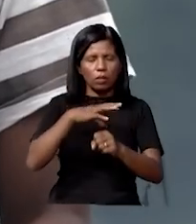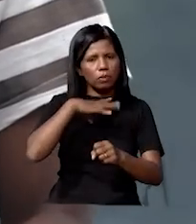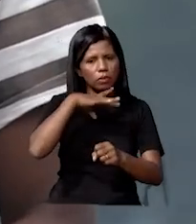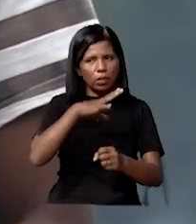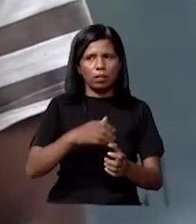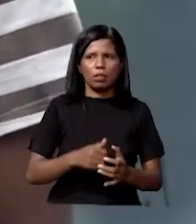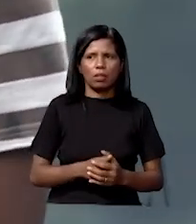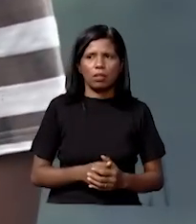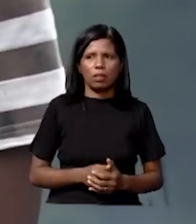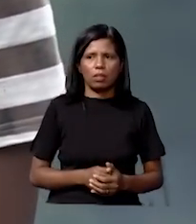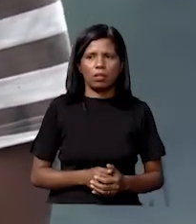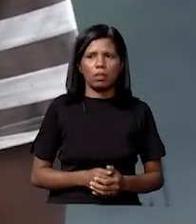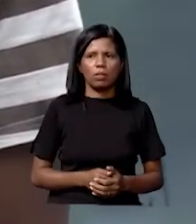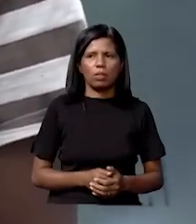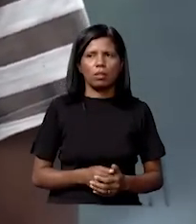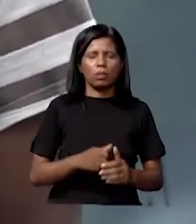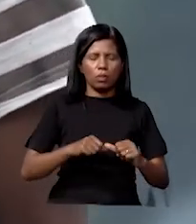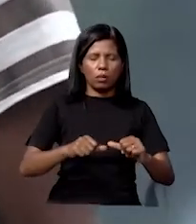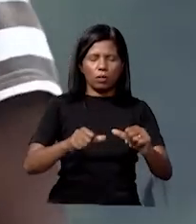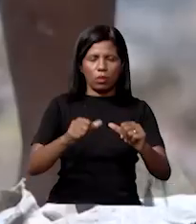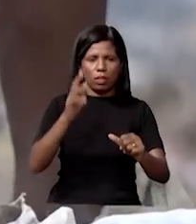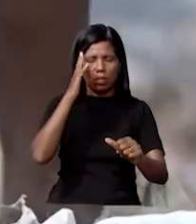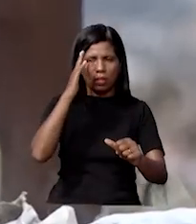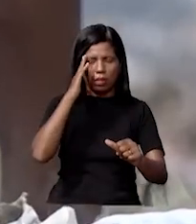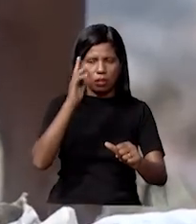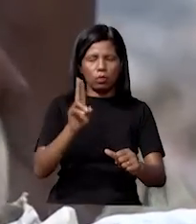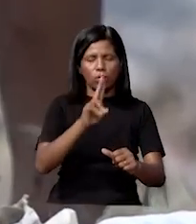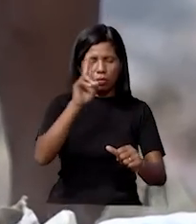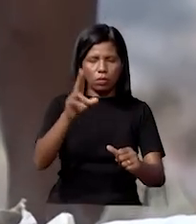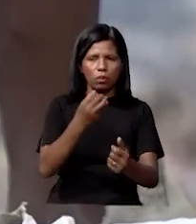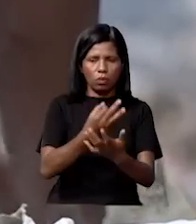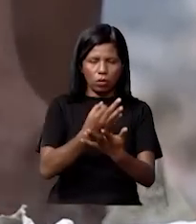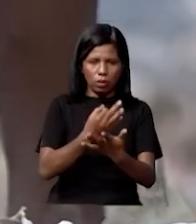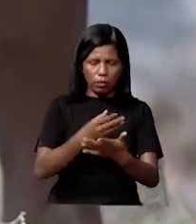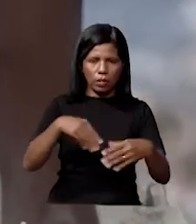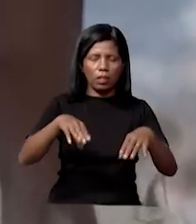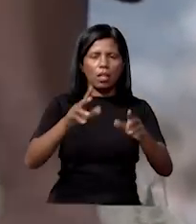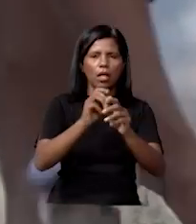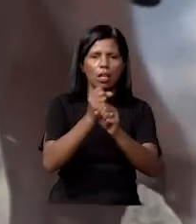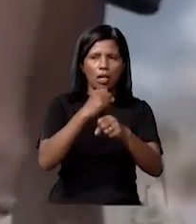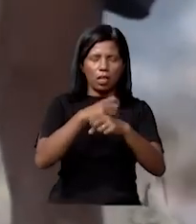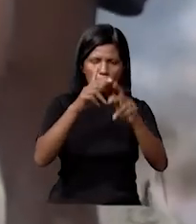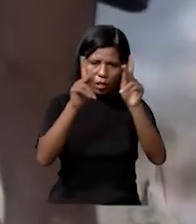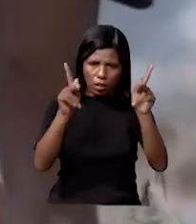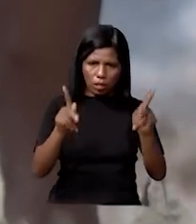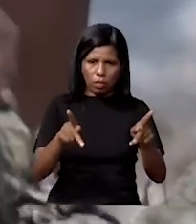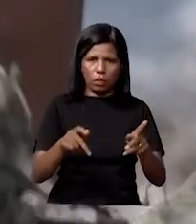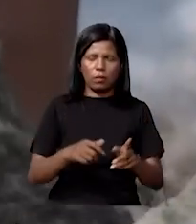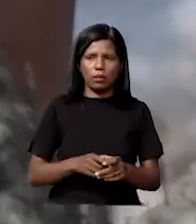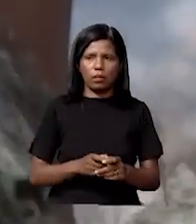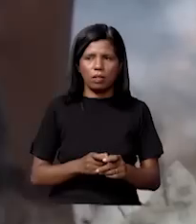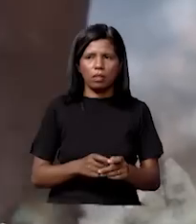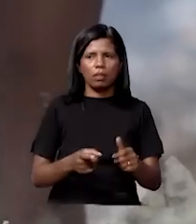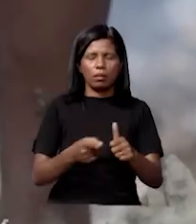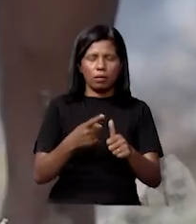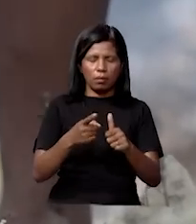los nia se hatene manajer nia sasane be itania inan permera gama